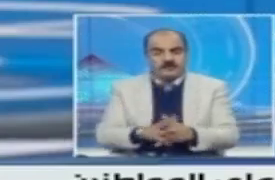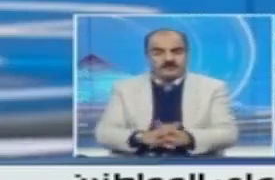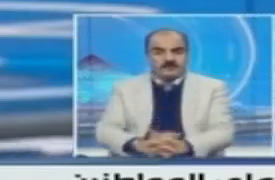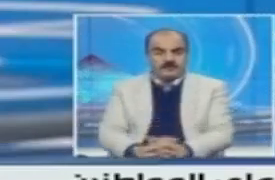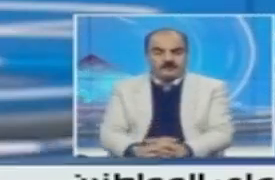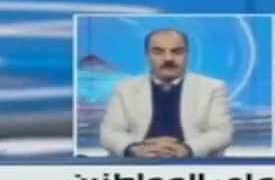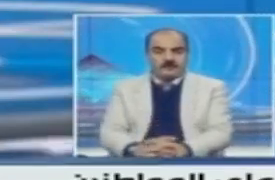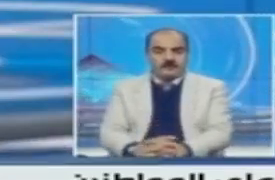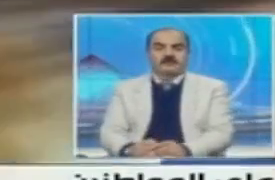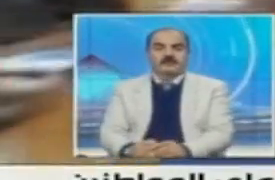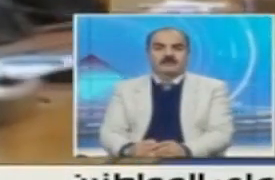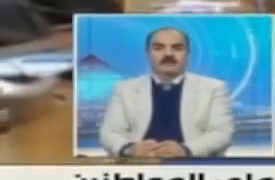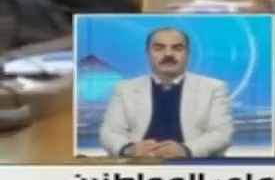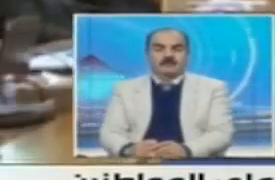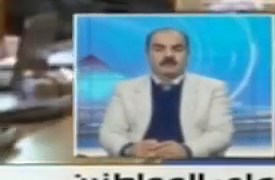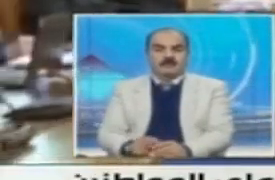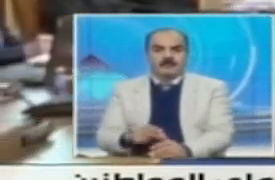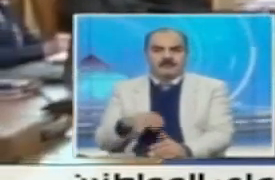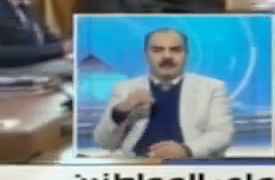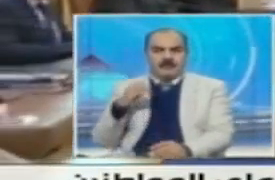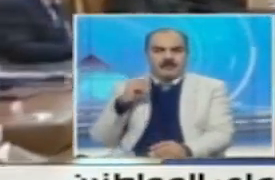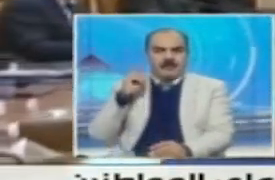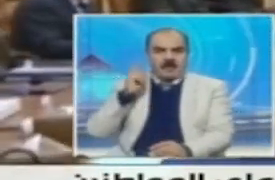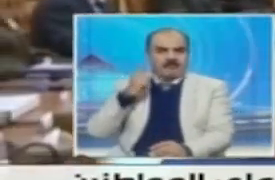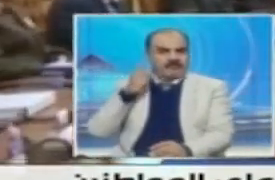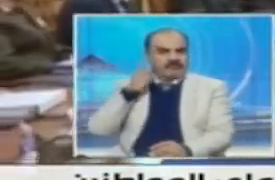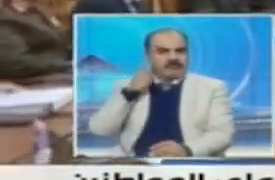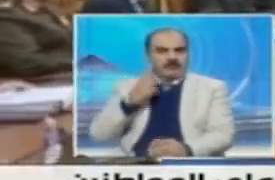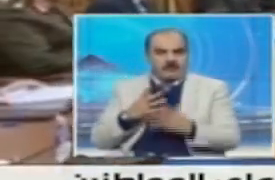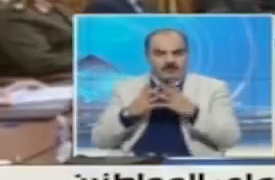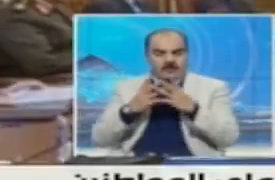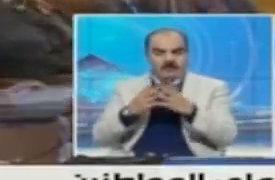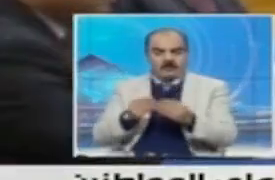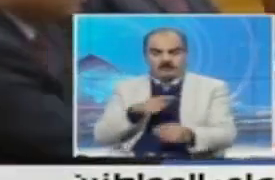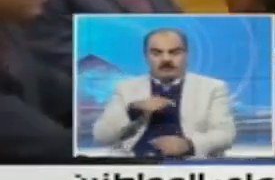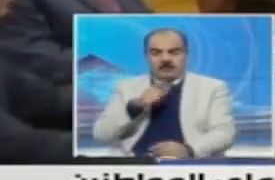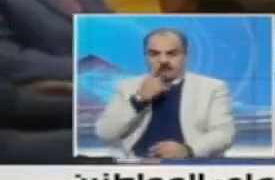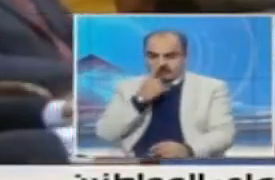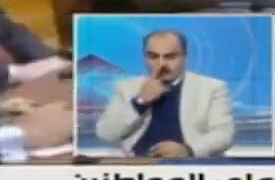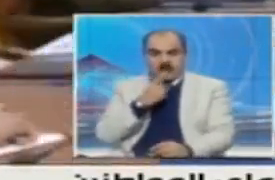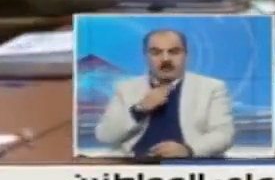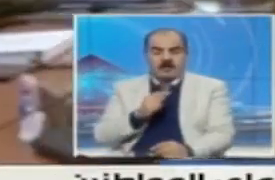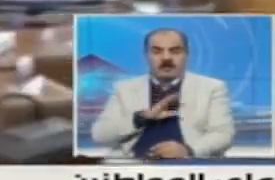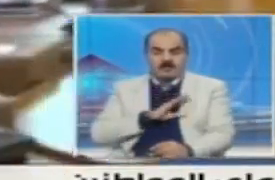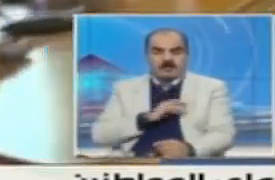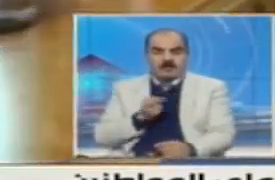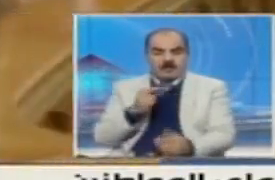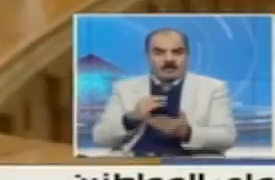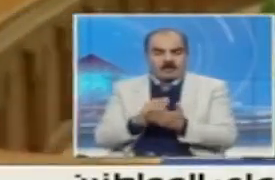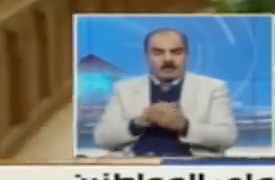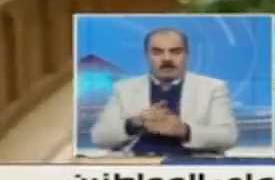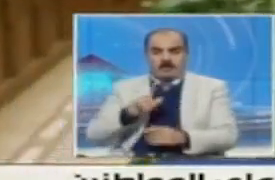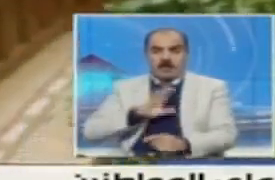عبد الفتاح السيسي. تنفيذا لتوجيهات السيد الرئيس عبد الفتاح السيسي رئيس الجمهورية